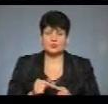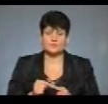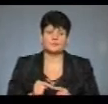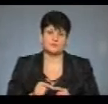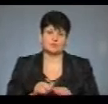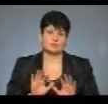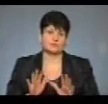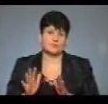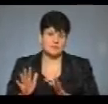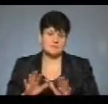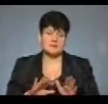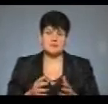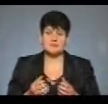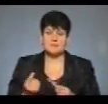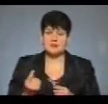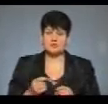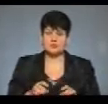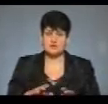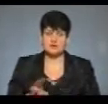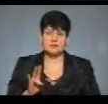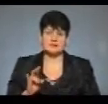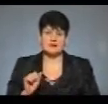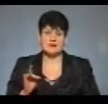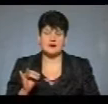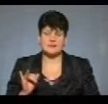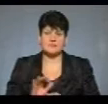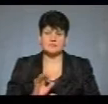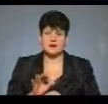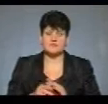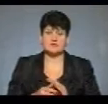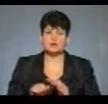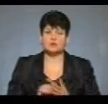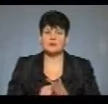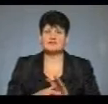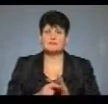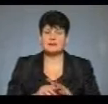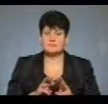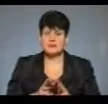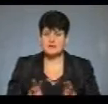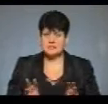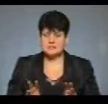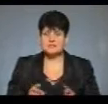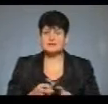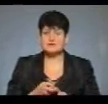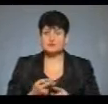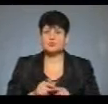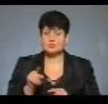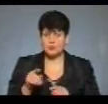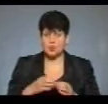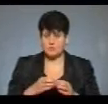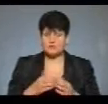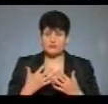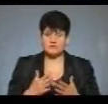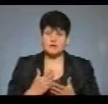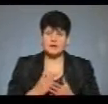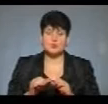подій, після прийняття першого рішення по Нараївській громаді ми відправили документи на Кабінет міністрів. І з приводу цієї громади вже є